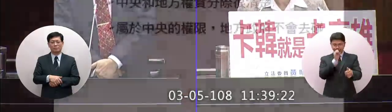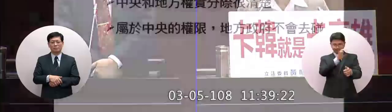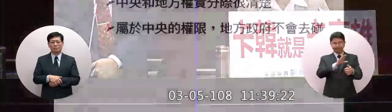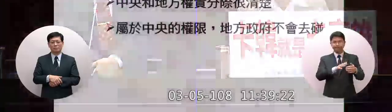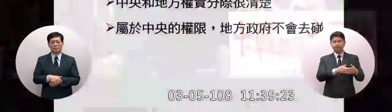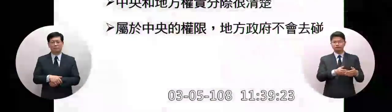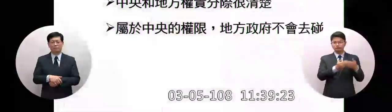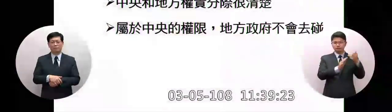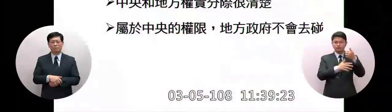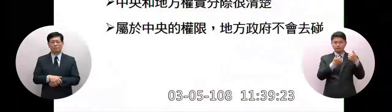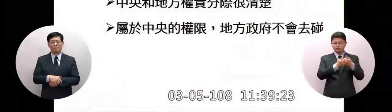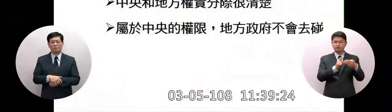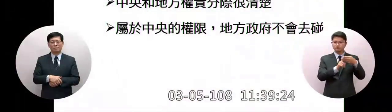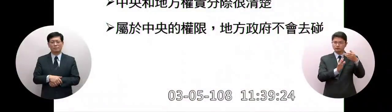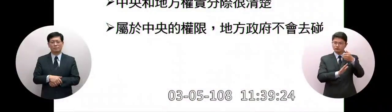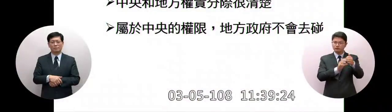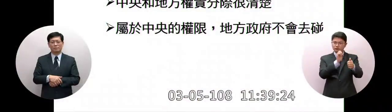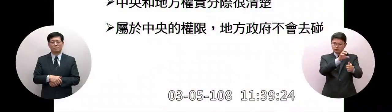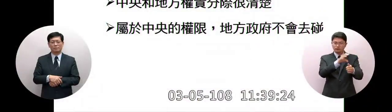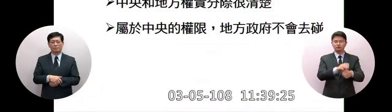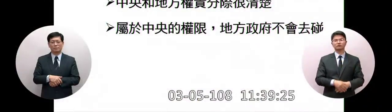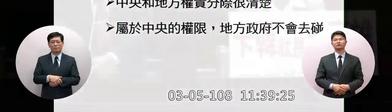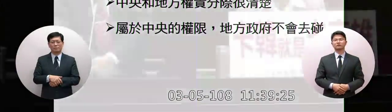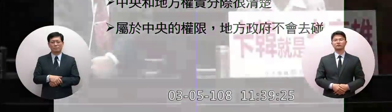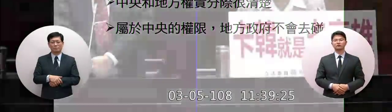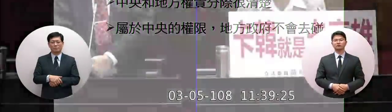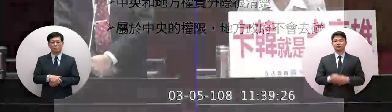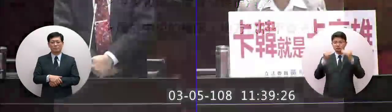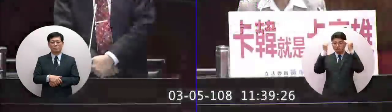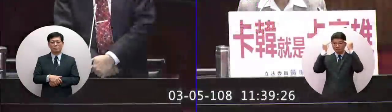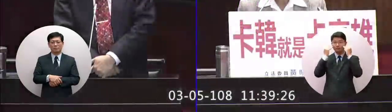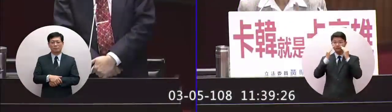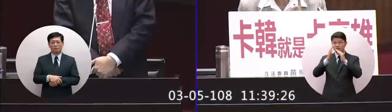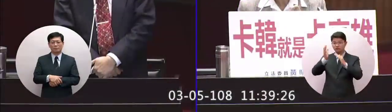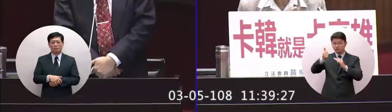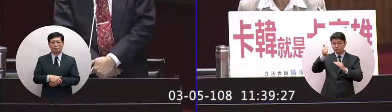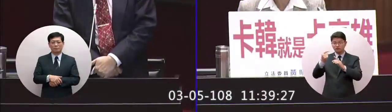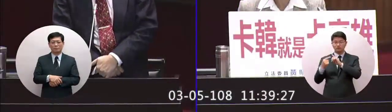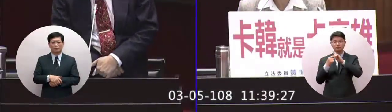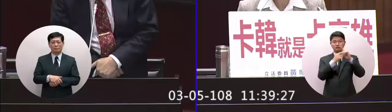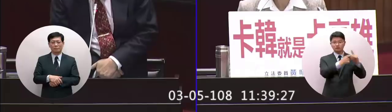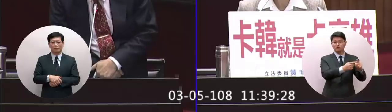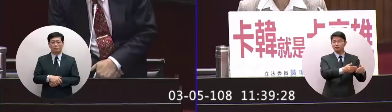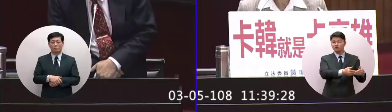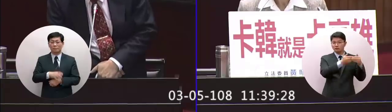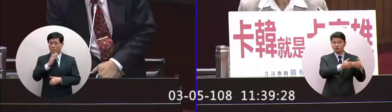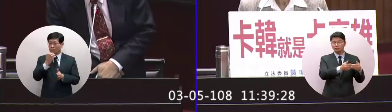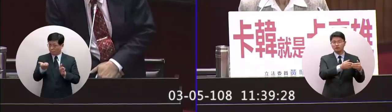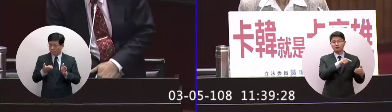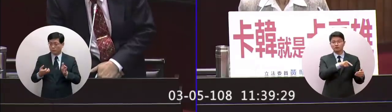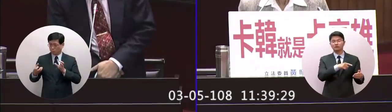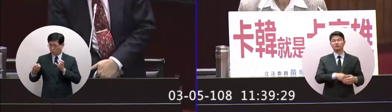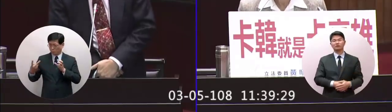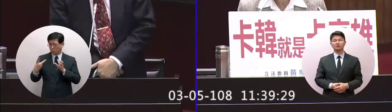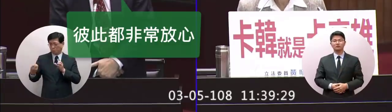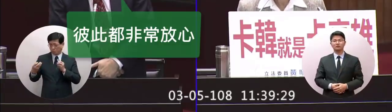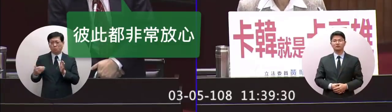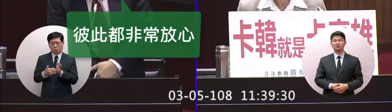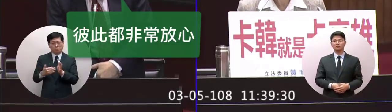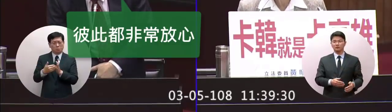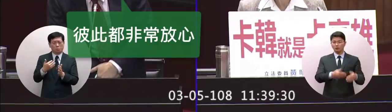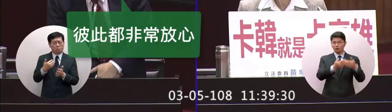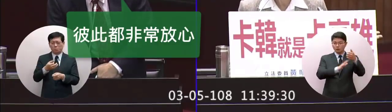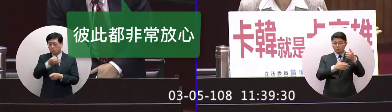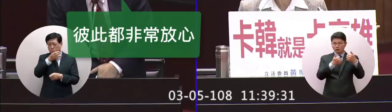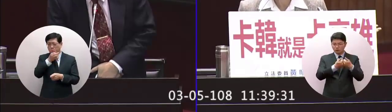讲，其实这一次请韩市长到那边去的时候。我不知道陆委会 事先都有充分沟通啊， 陆委